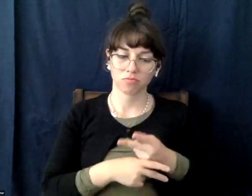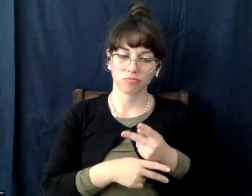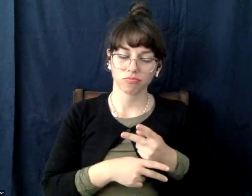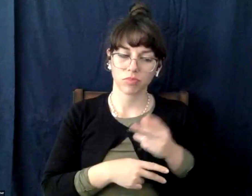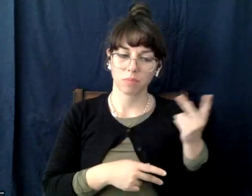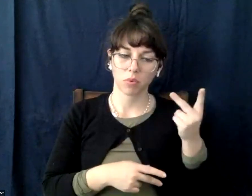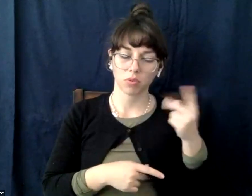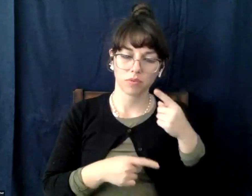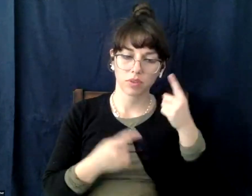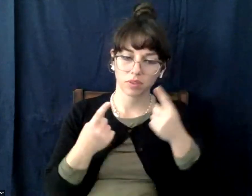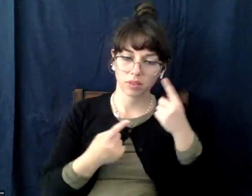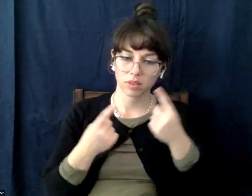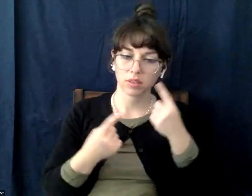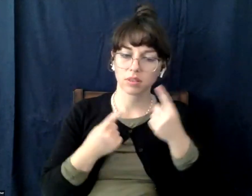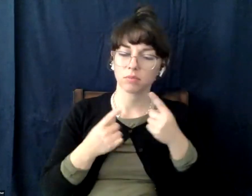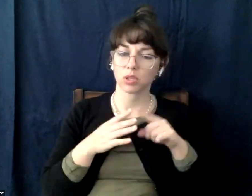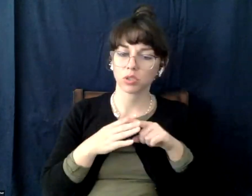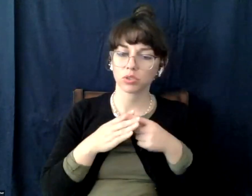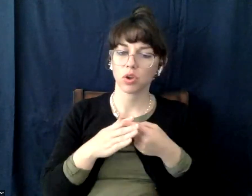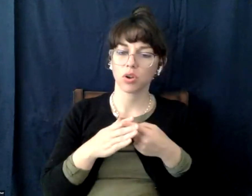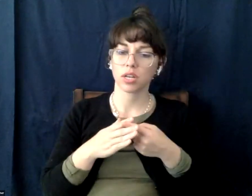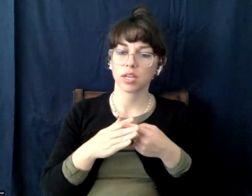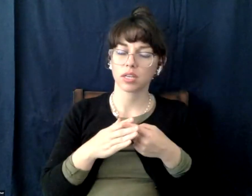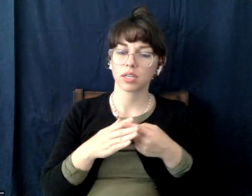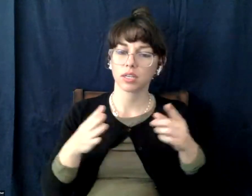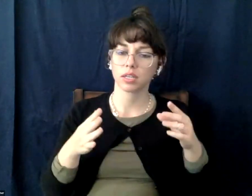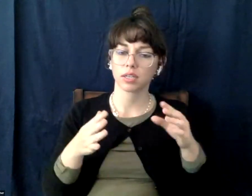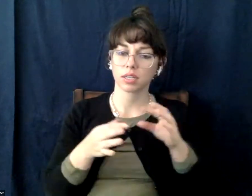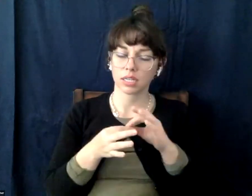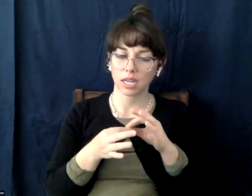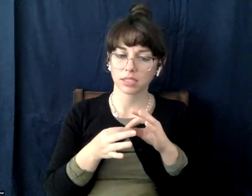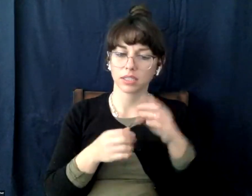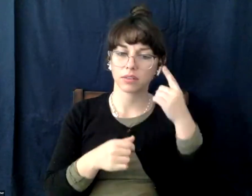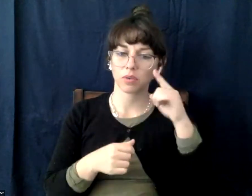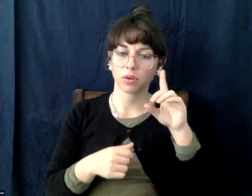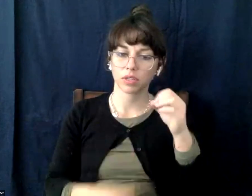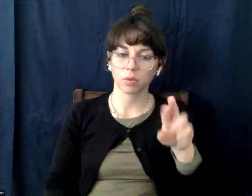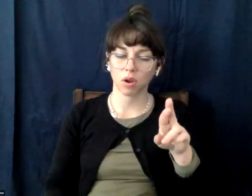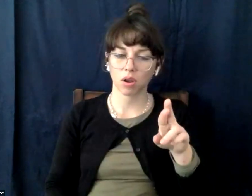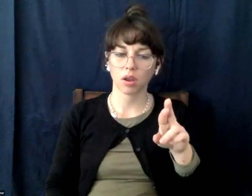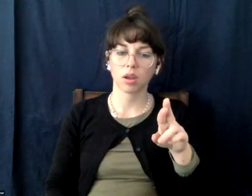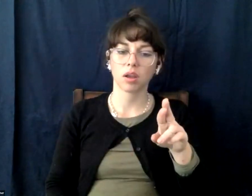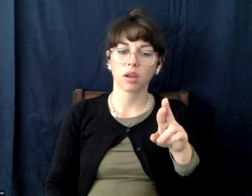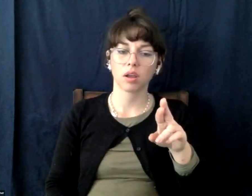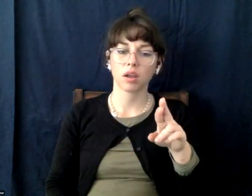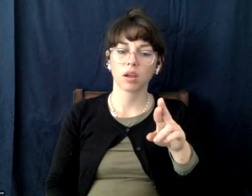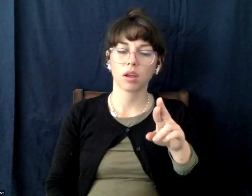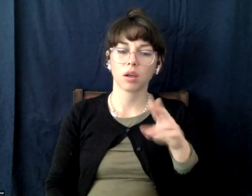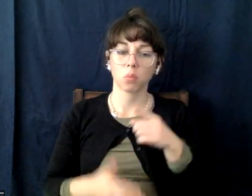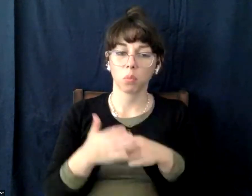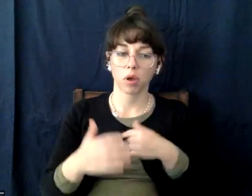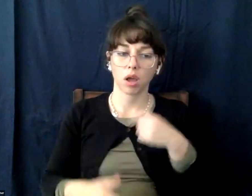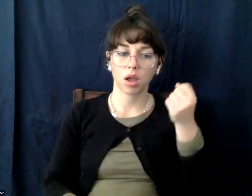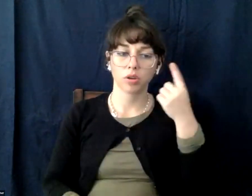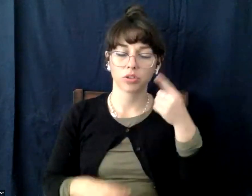starting the connecting with the DOR. But I was told during an